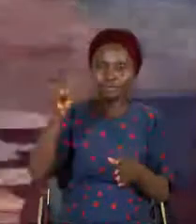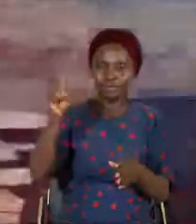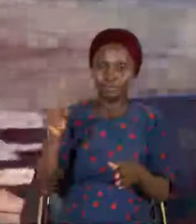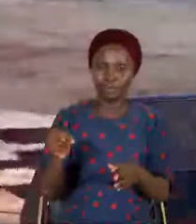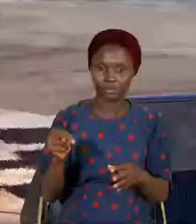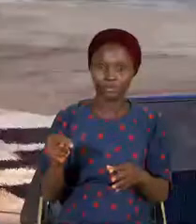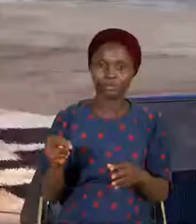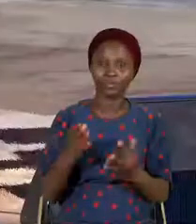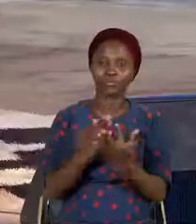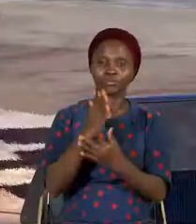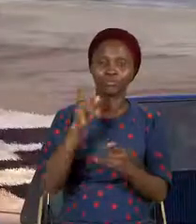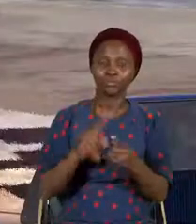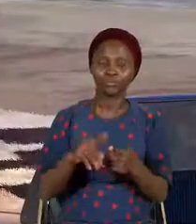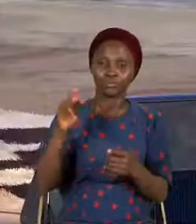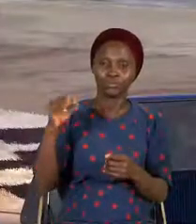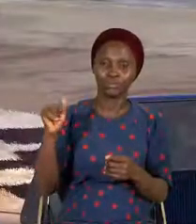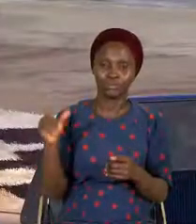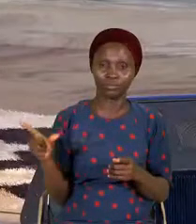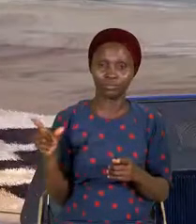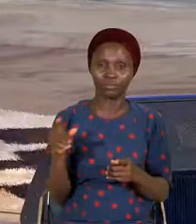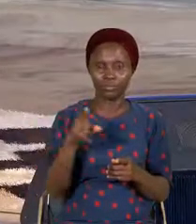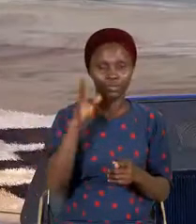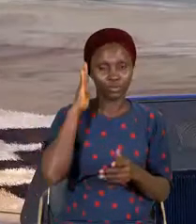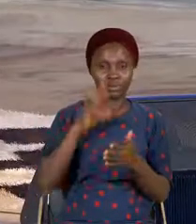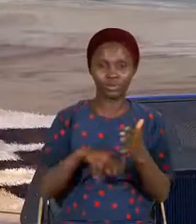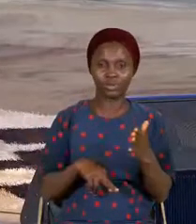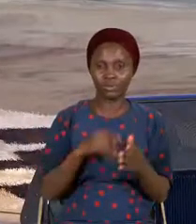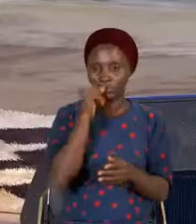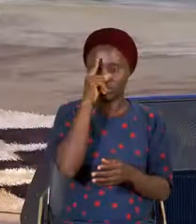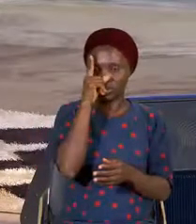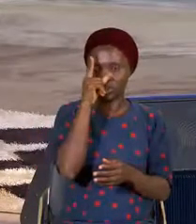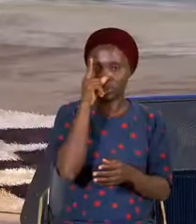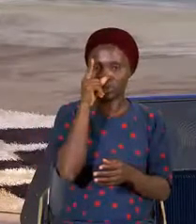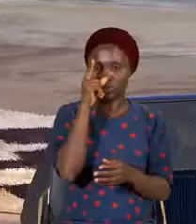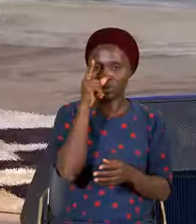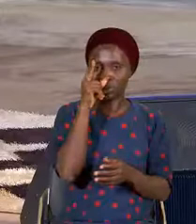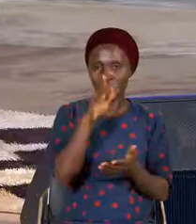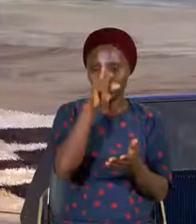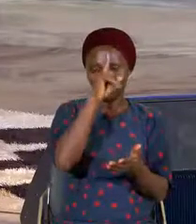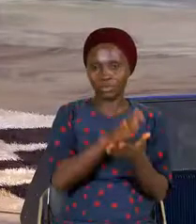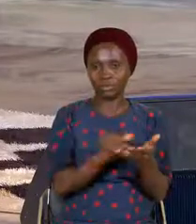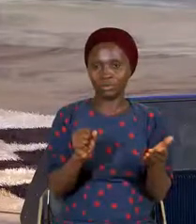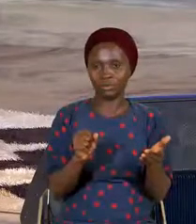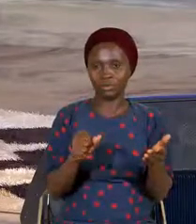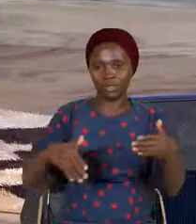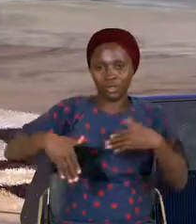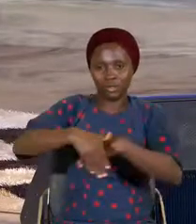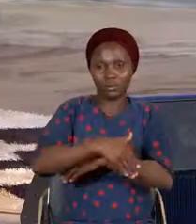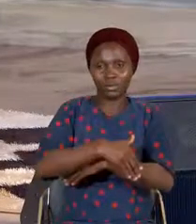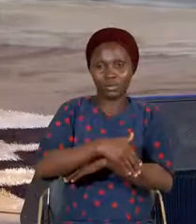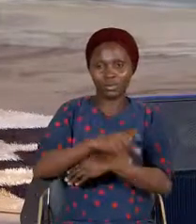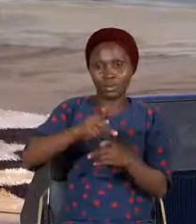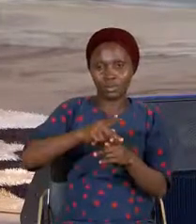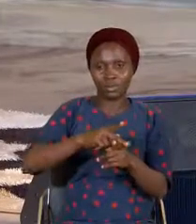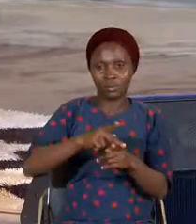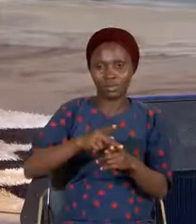Genèse jusqu'à Malachie, lisez, comprenez, croyez, embrassez cela,